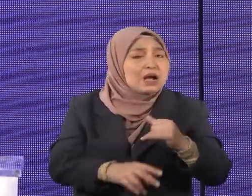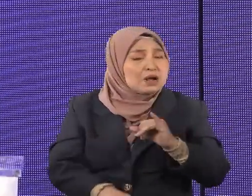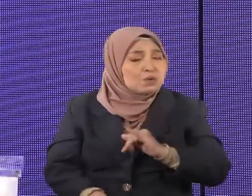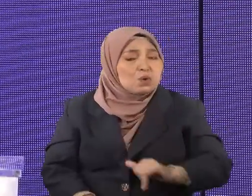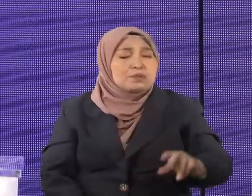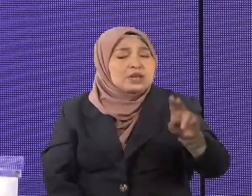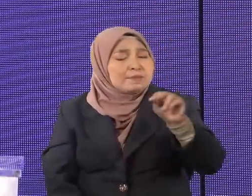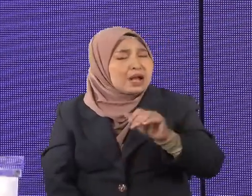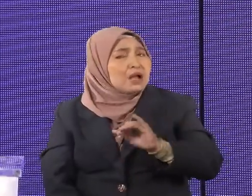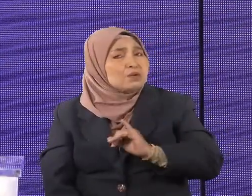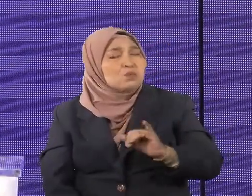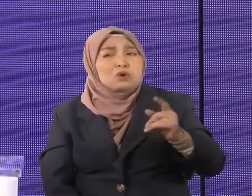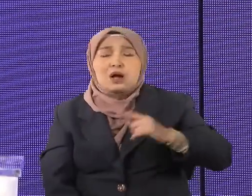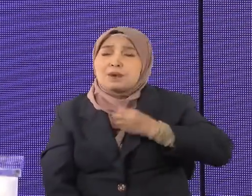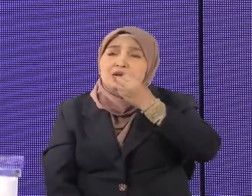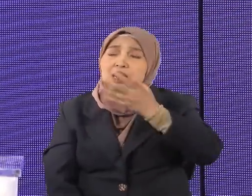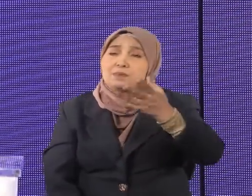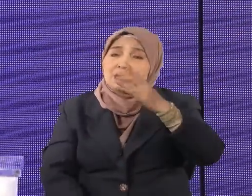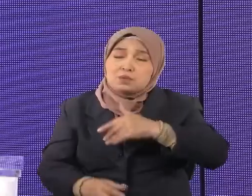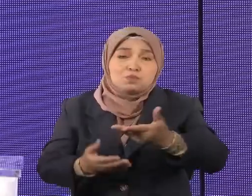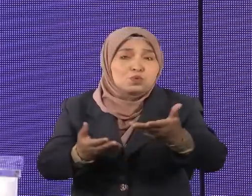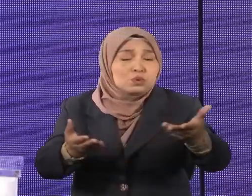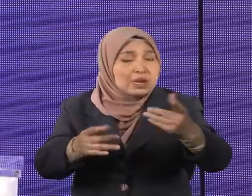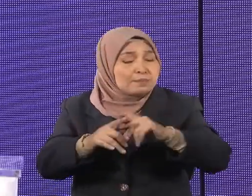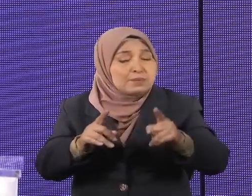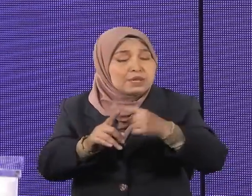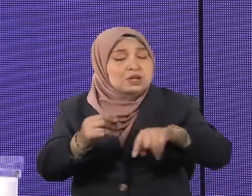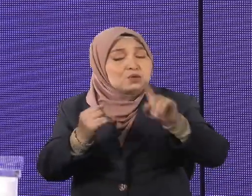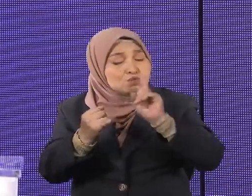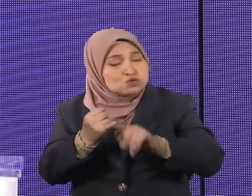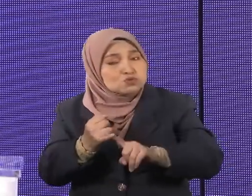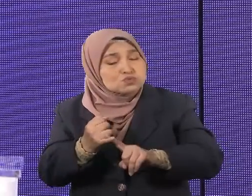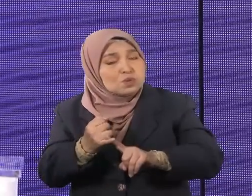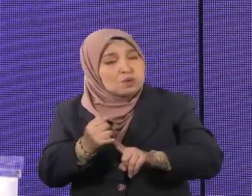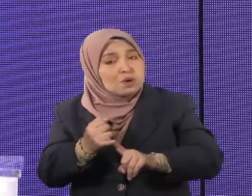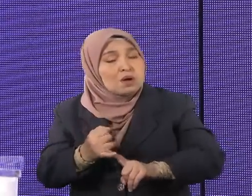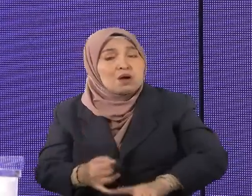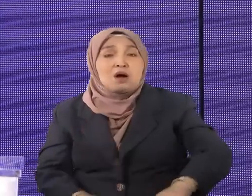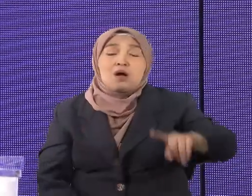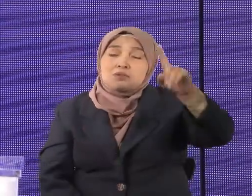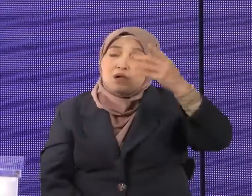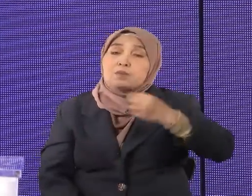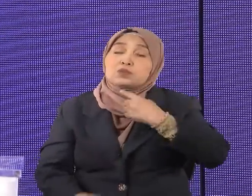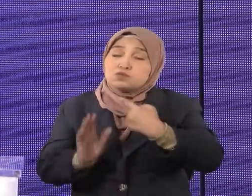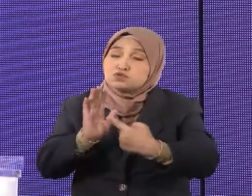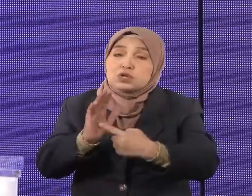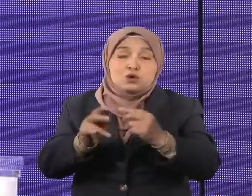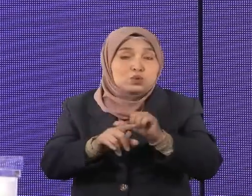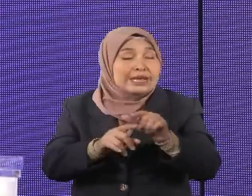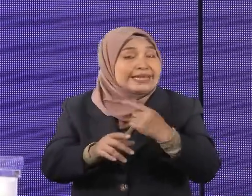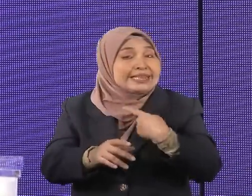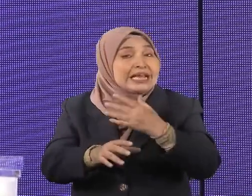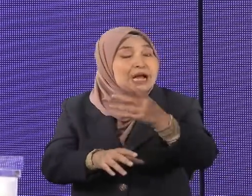ukum, apakah aku akan kabarkan kepada mu, tetapi bila di hujung itu wallahu basirun bil ibad. Ya, sebenarnya kalau kita